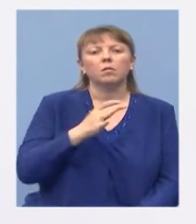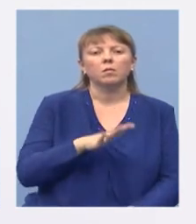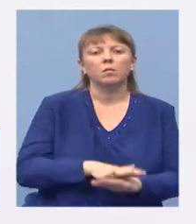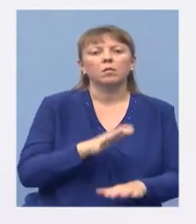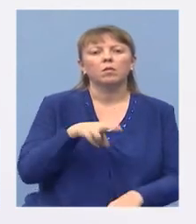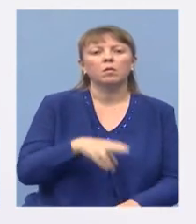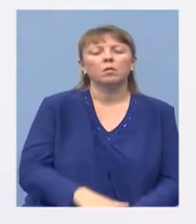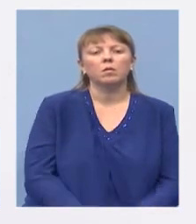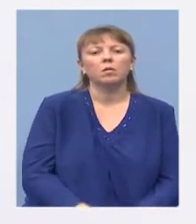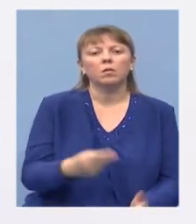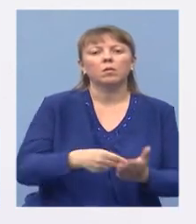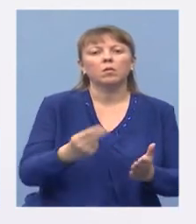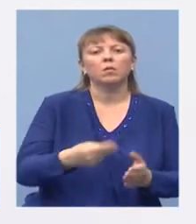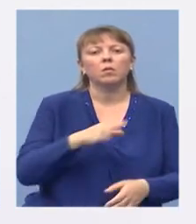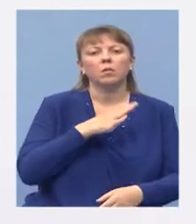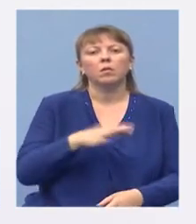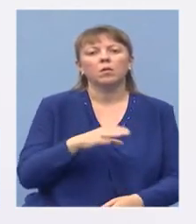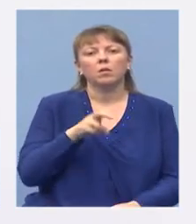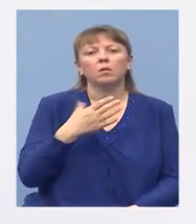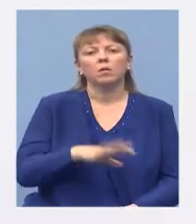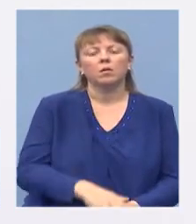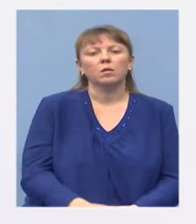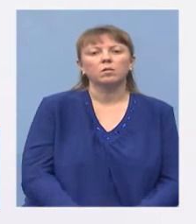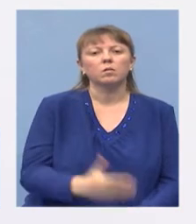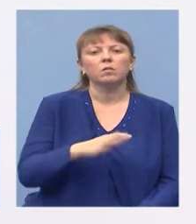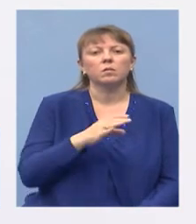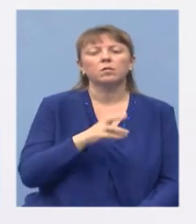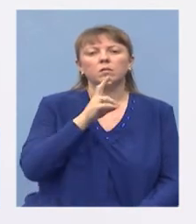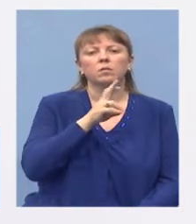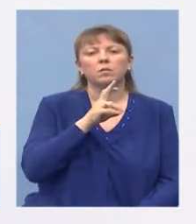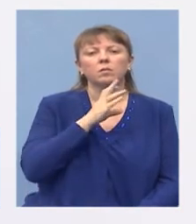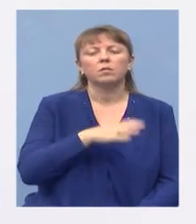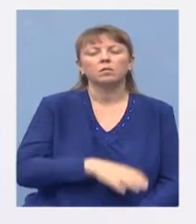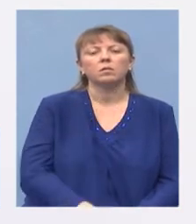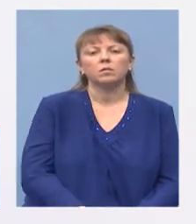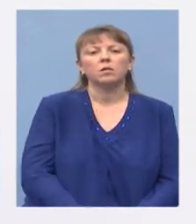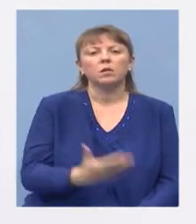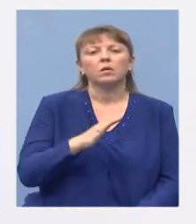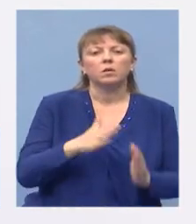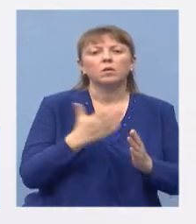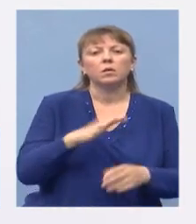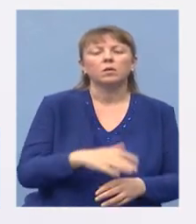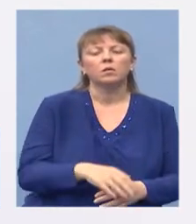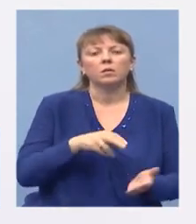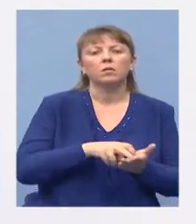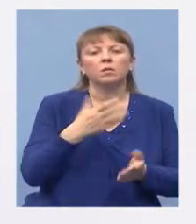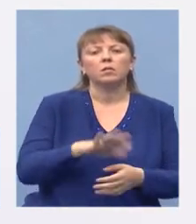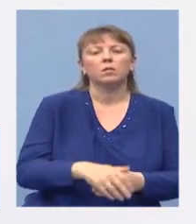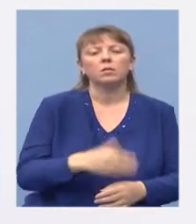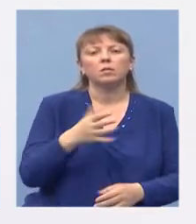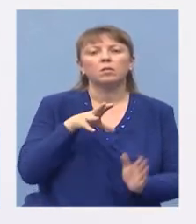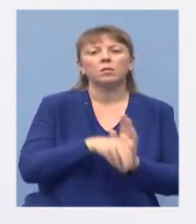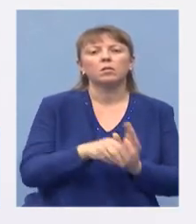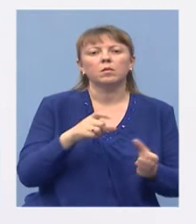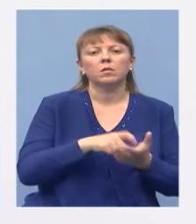baspana.otbasabank.kz и подписать его с помощью ЦП. Готовый результат в виде уведомления о государственной регистрации о применении прав на недвижимое имущество придет им туда же в личный